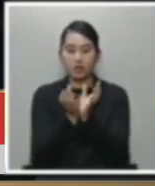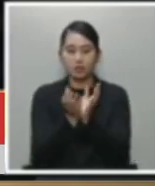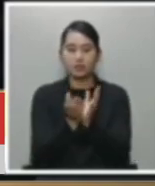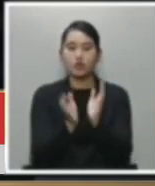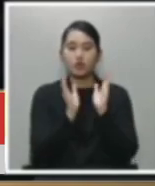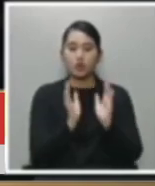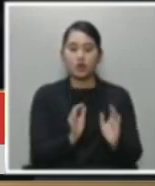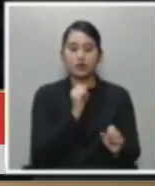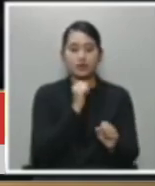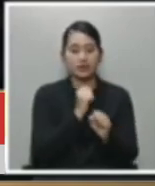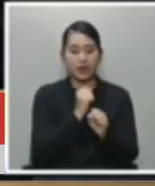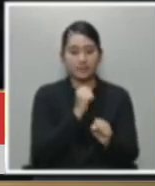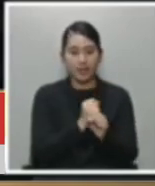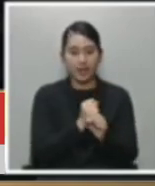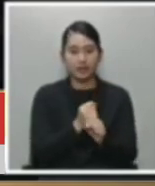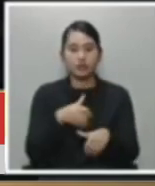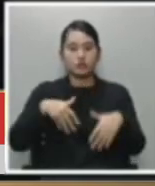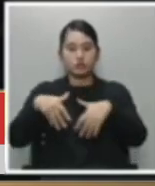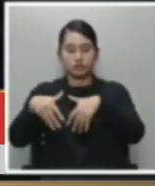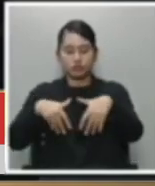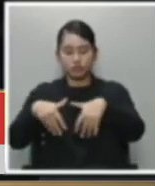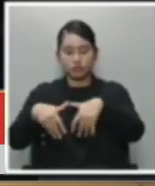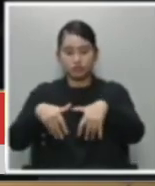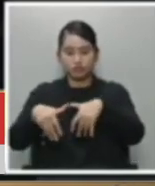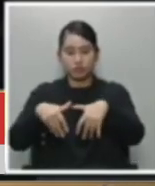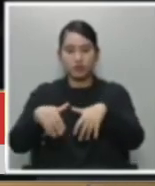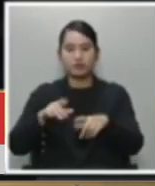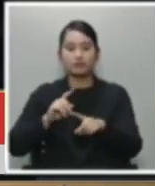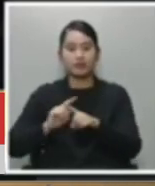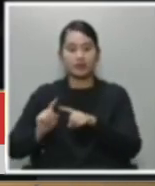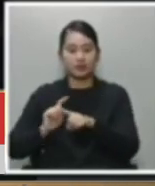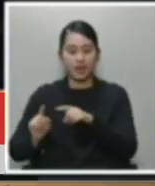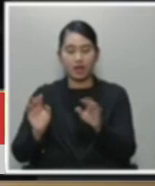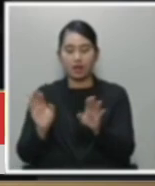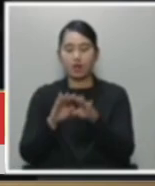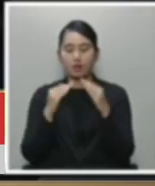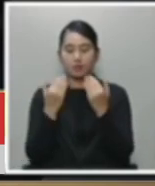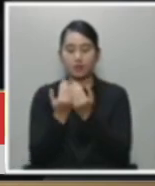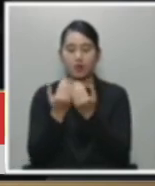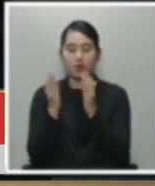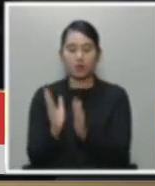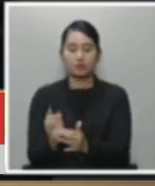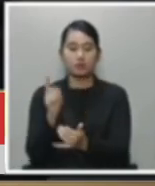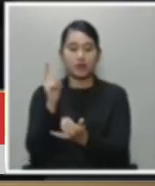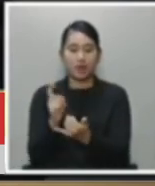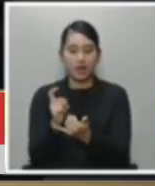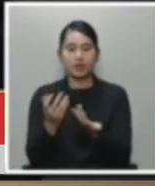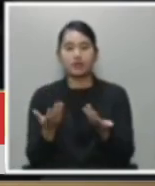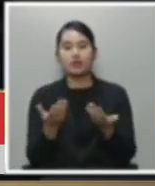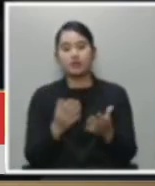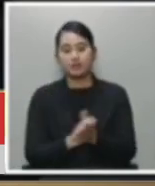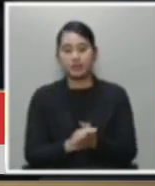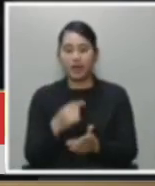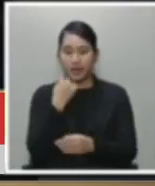ที่ประชาชนทั้งที่ครอบครัวผู้ที่เสียชีวิตและประชาชนที่รับบ